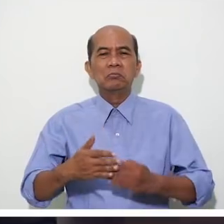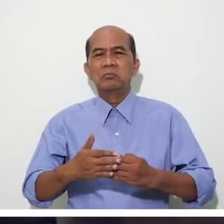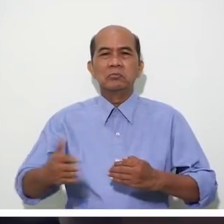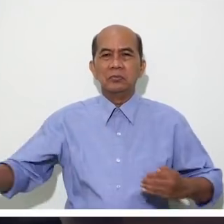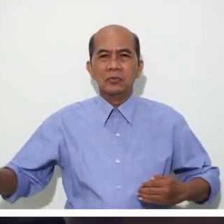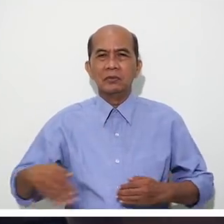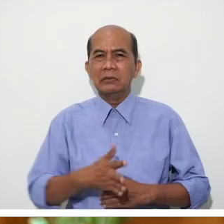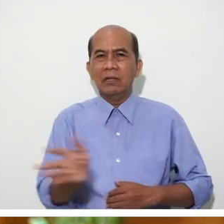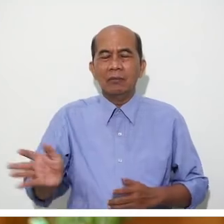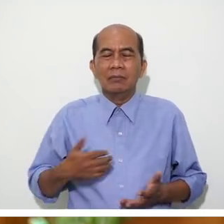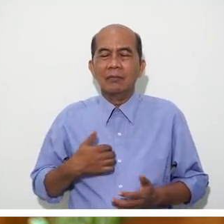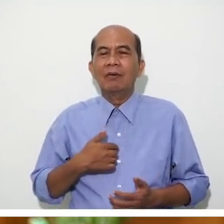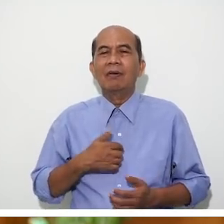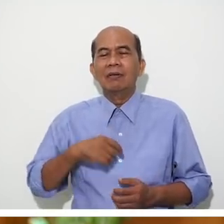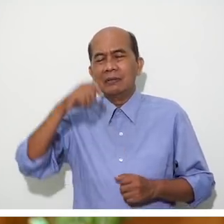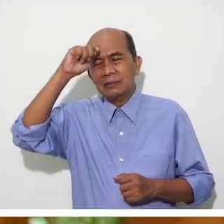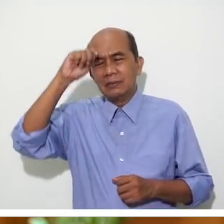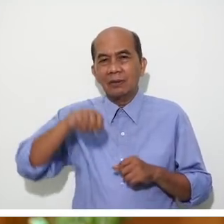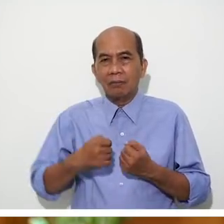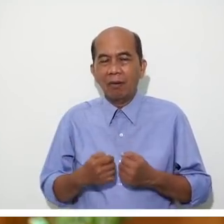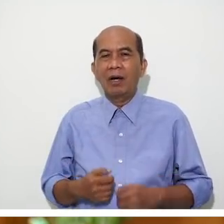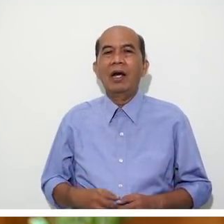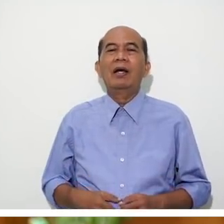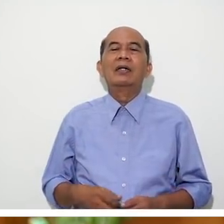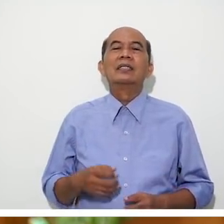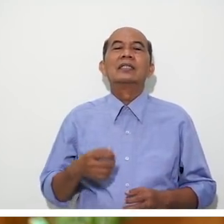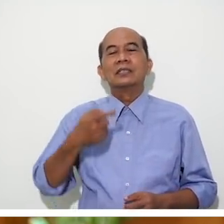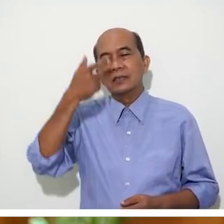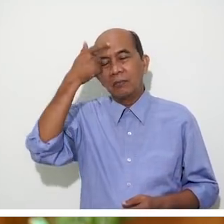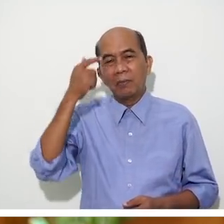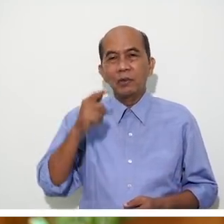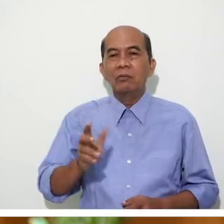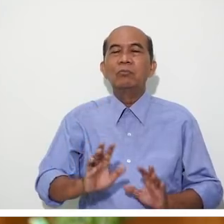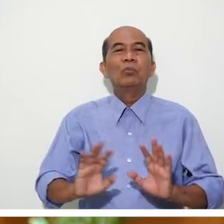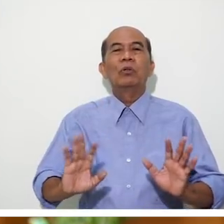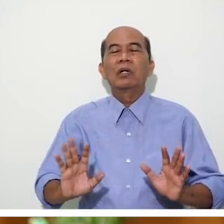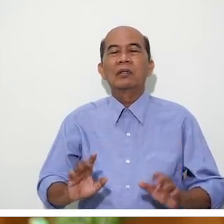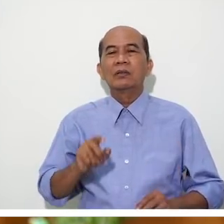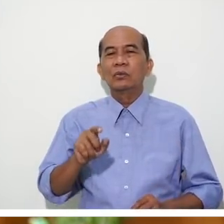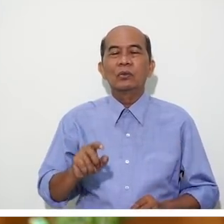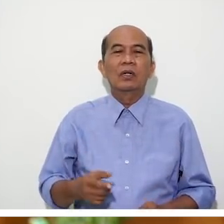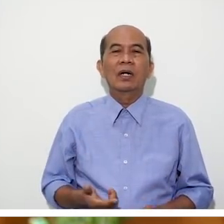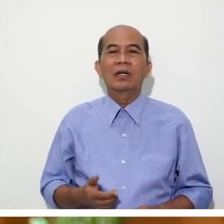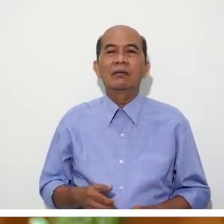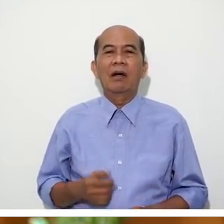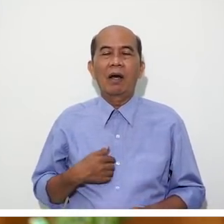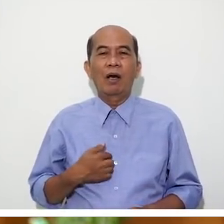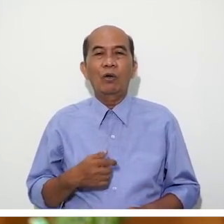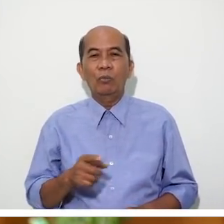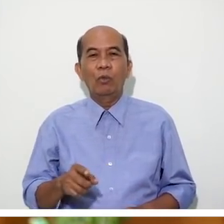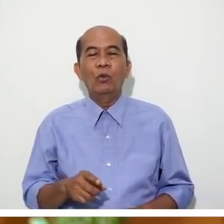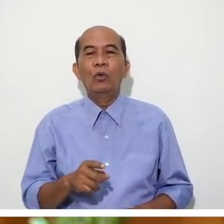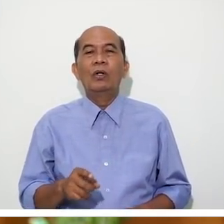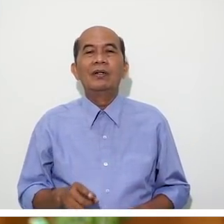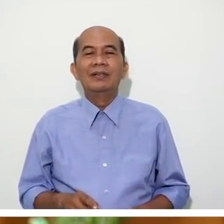gitu aja. Oh jadi gara-gara itu Koko jadi gak mau kawin sampai sekarang. Oh bukan masalah itu, gue lagi nungguin dia. Gue doain